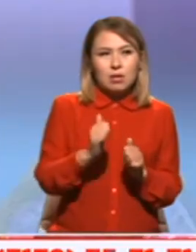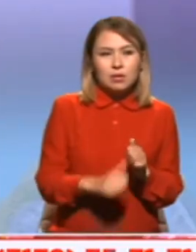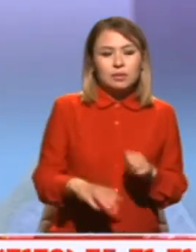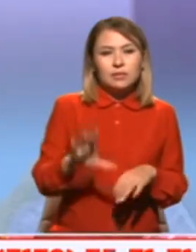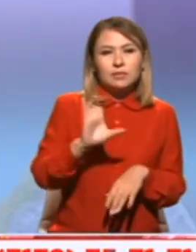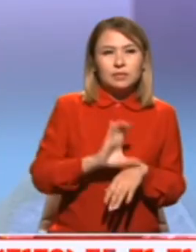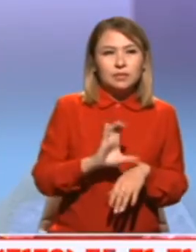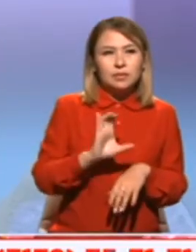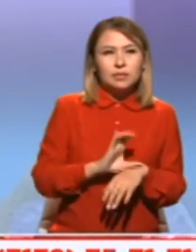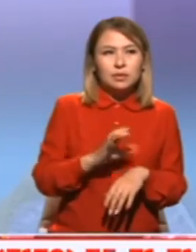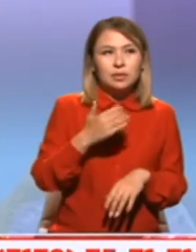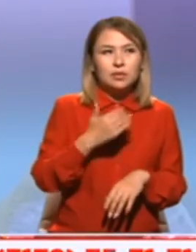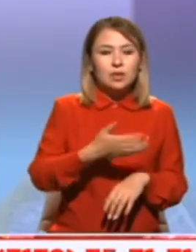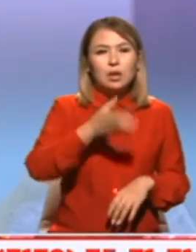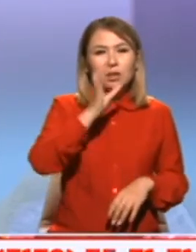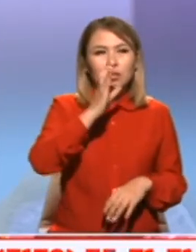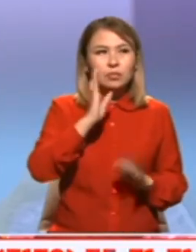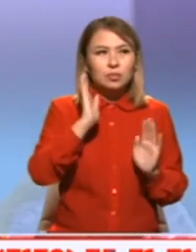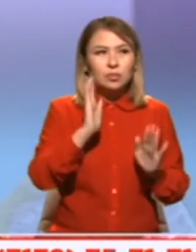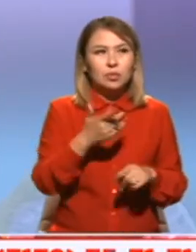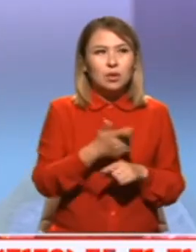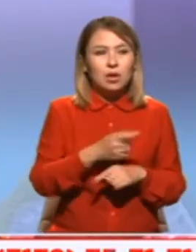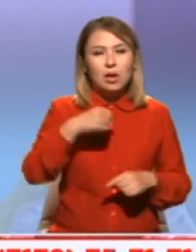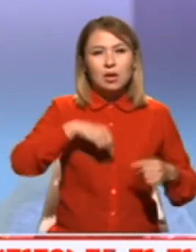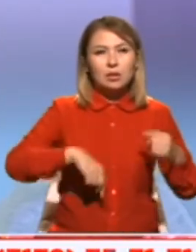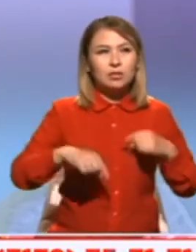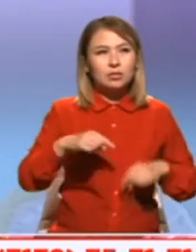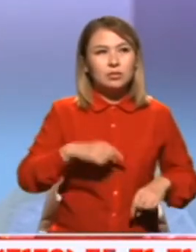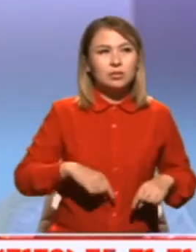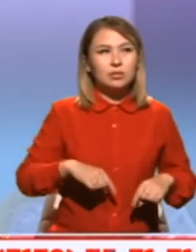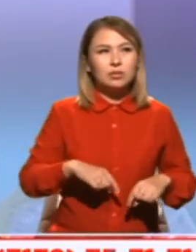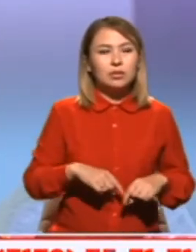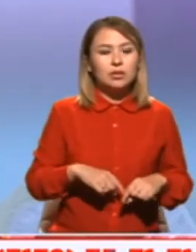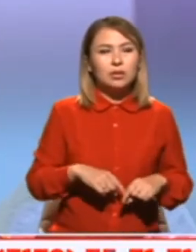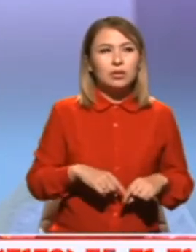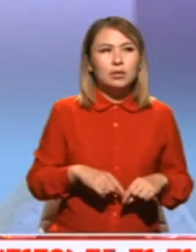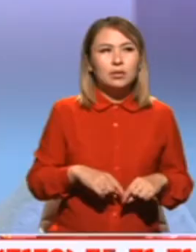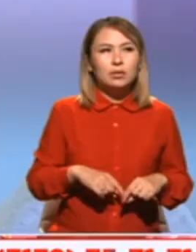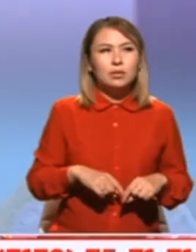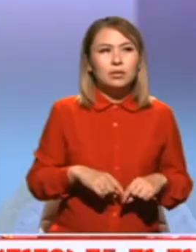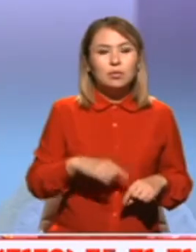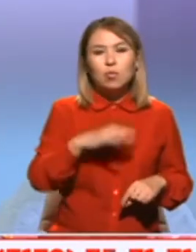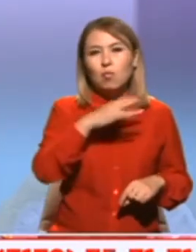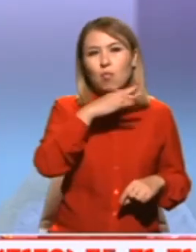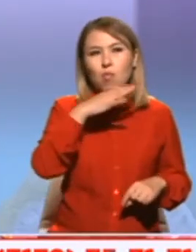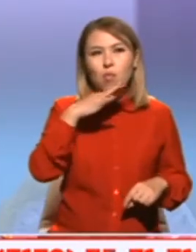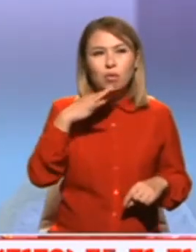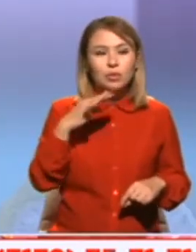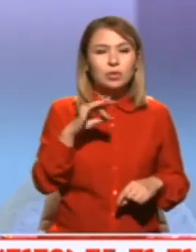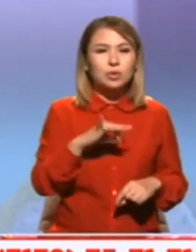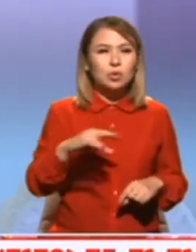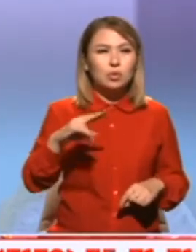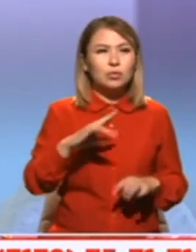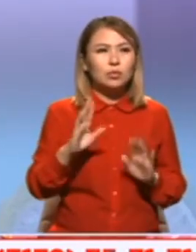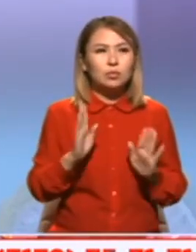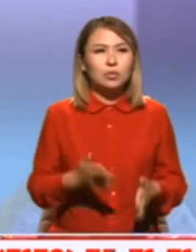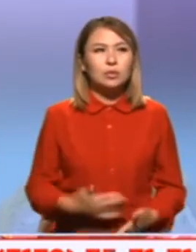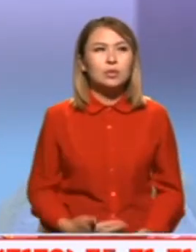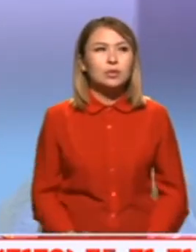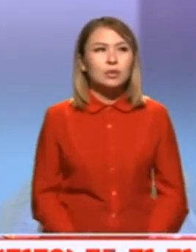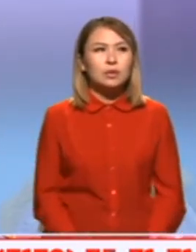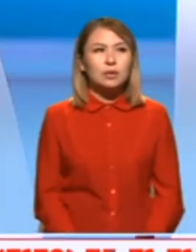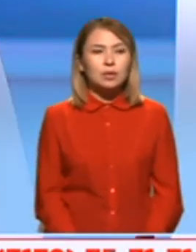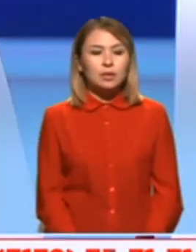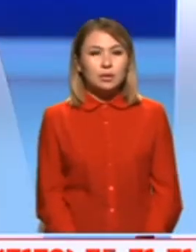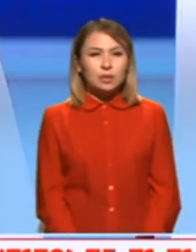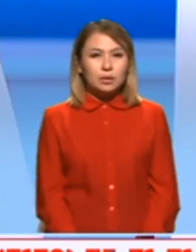қалыпты түрде сілтілі суды ішсеңіз, ол уже біздің организмдегі жаңағы минералдардың көбейіп кетуіне, йодтың көбейіп кетуіне алып келеді.